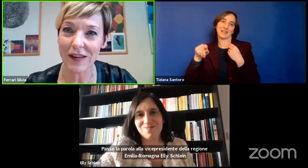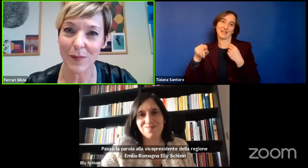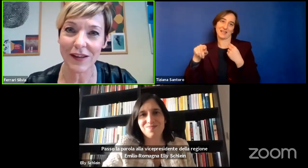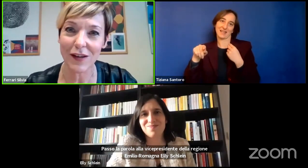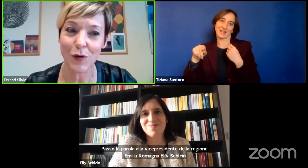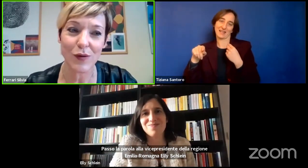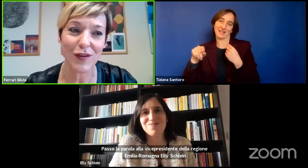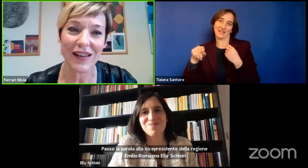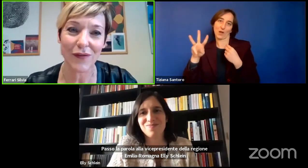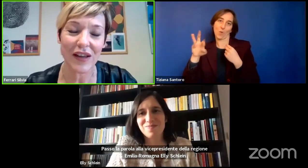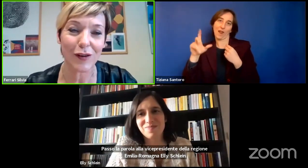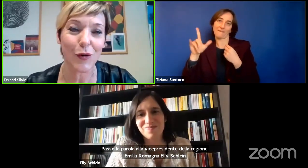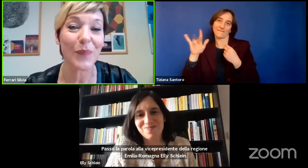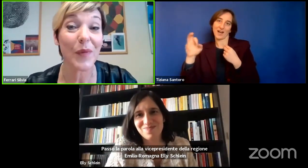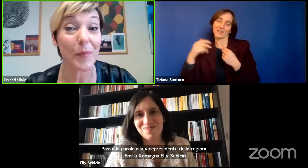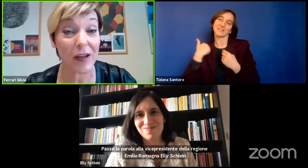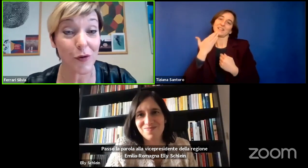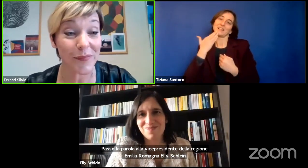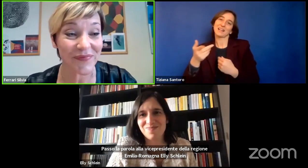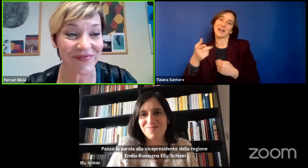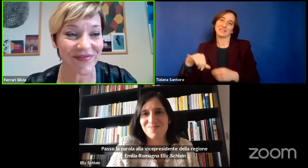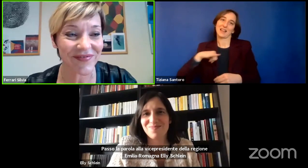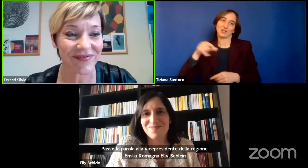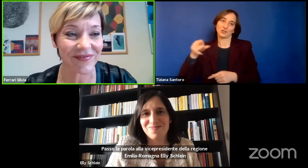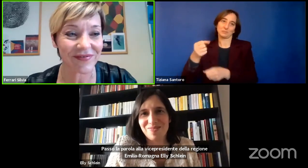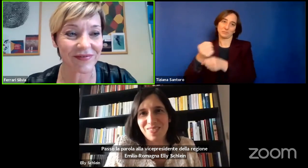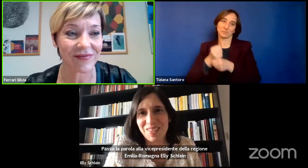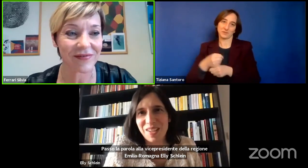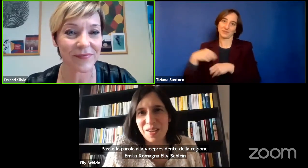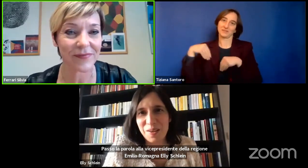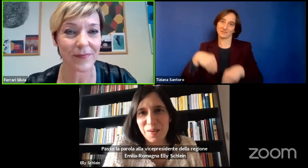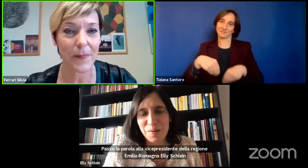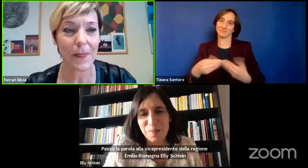intanto anticipatamente di questo intervento. Prego.